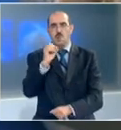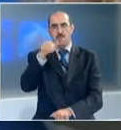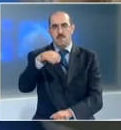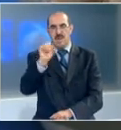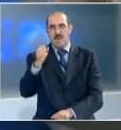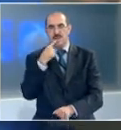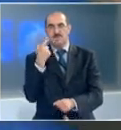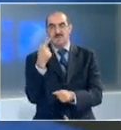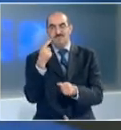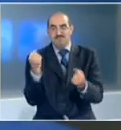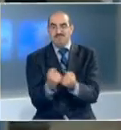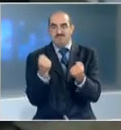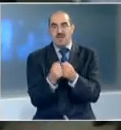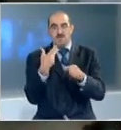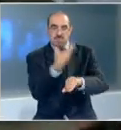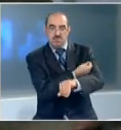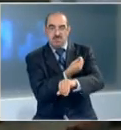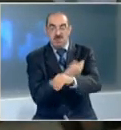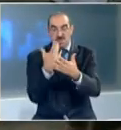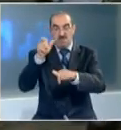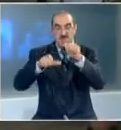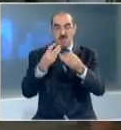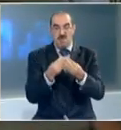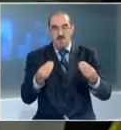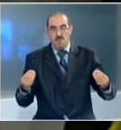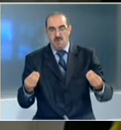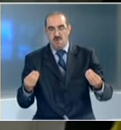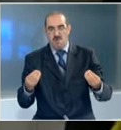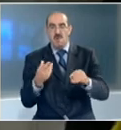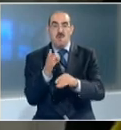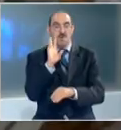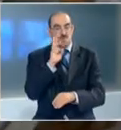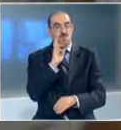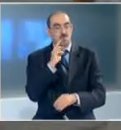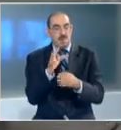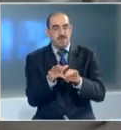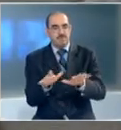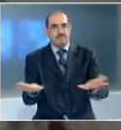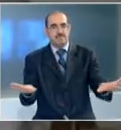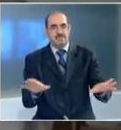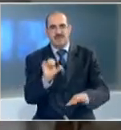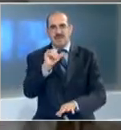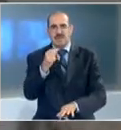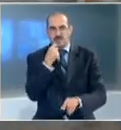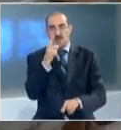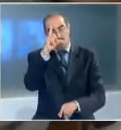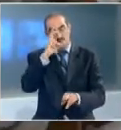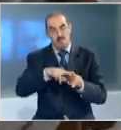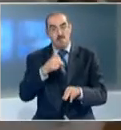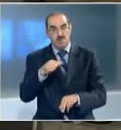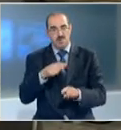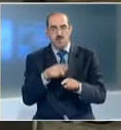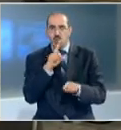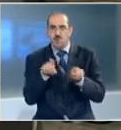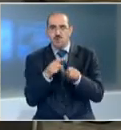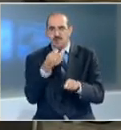حملة طارئة لتطعيم 100,000 من الأطفال في النيبال خشية من تفشي وباء الحصبة القاتلة، كما حذرت